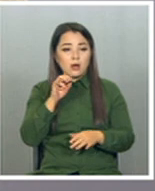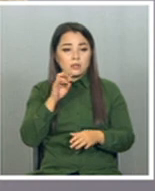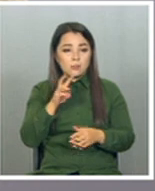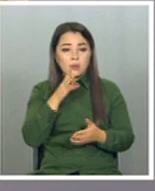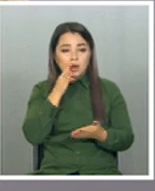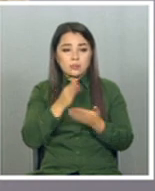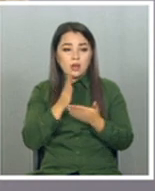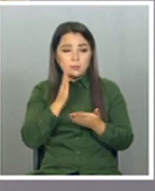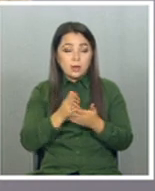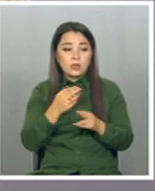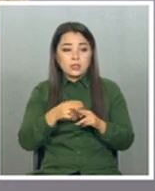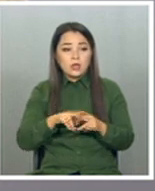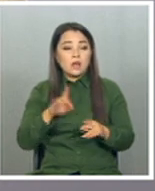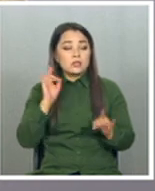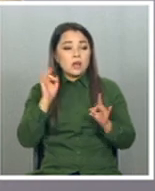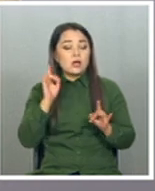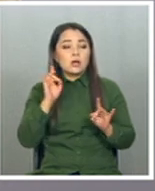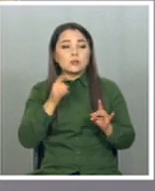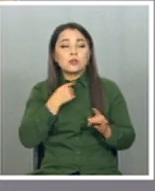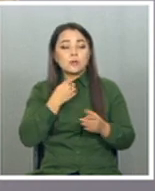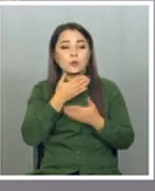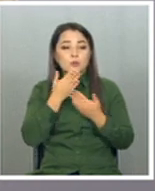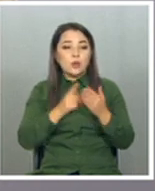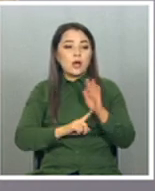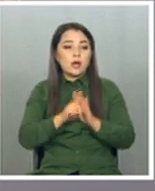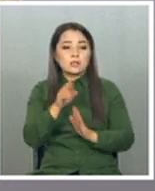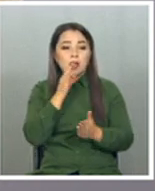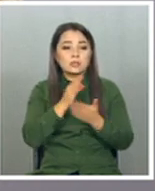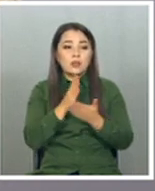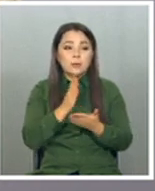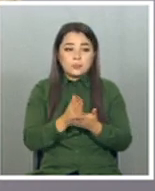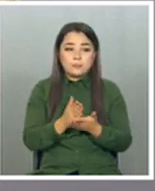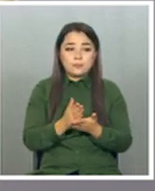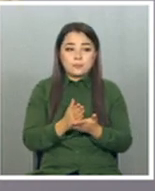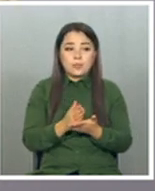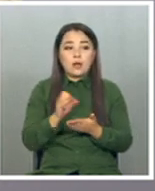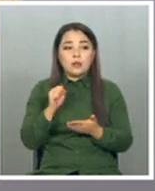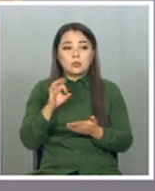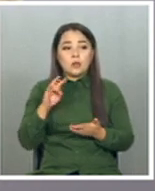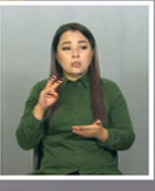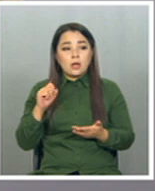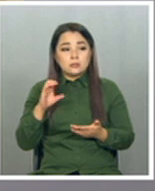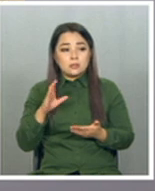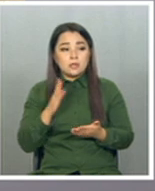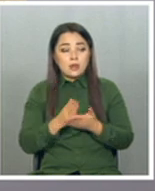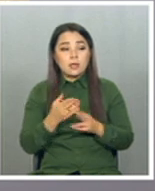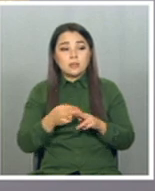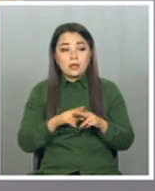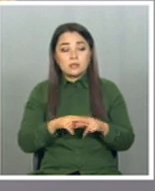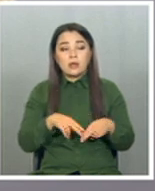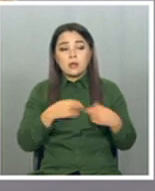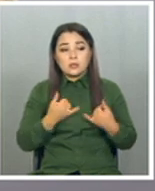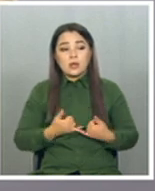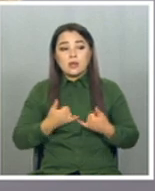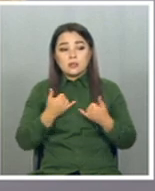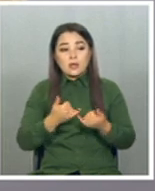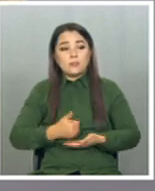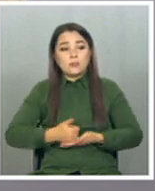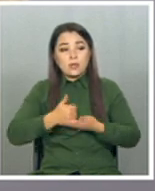жолдары дауыссыз дыбыстың қайталану арқылы басталған. Ассонанс, еңсегей бойлы